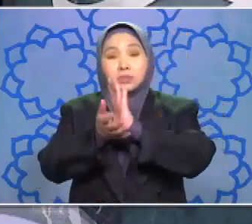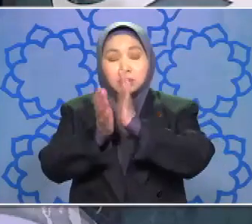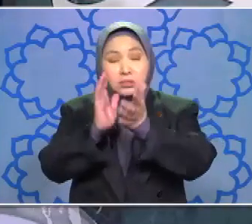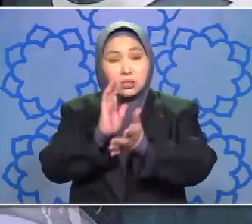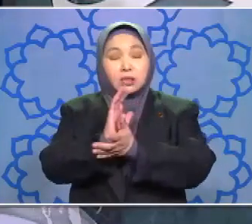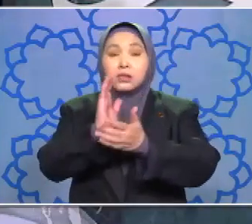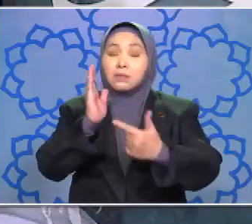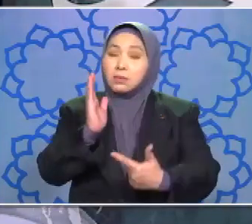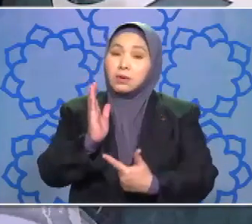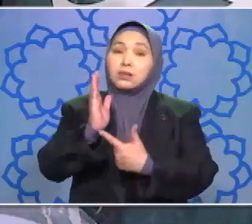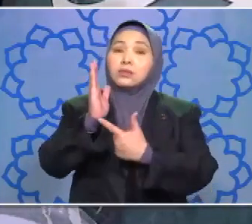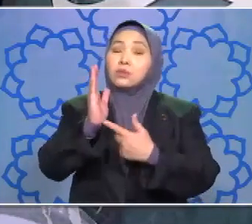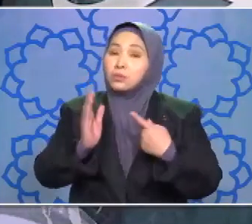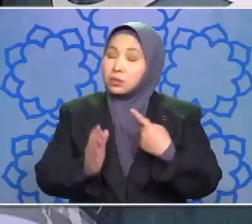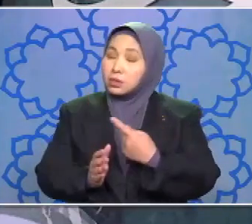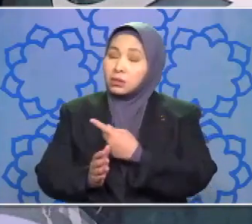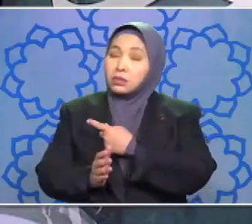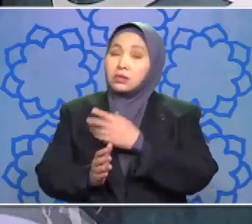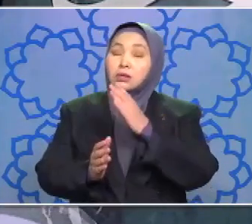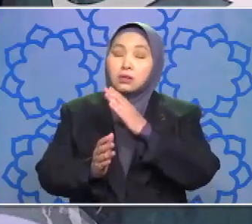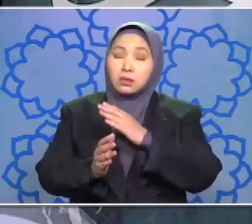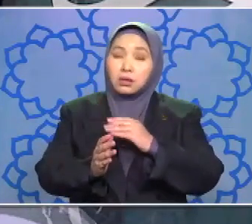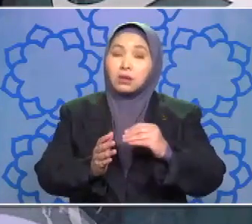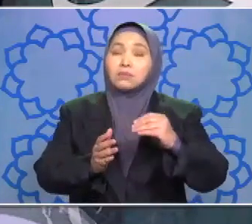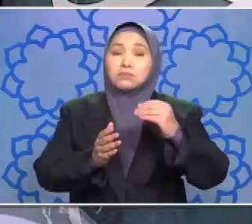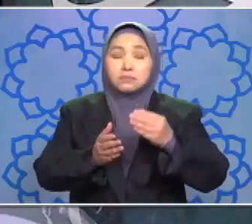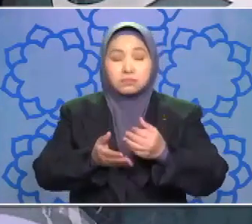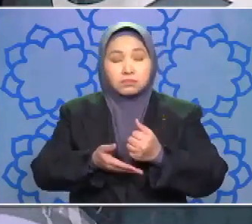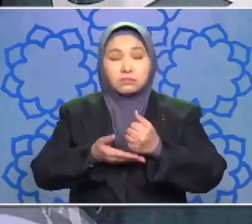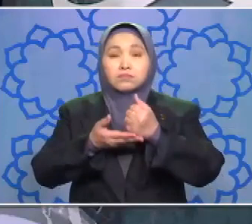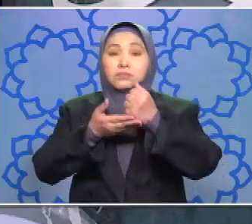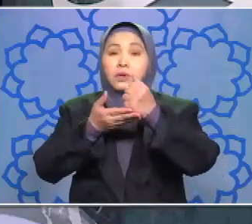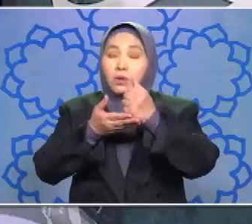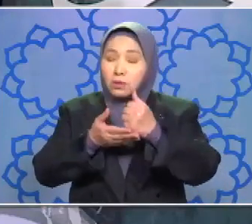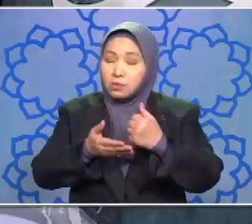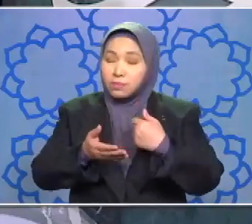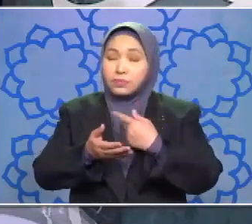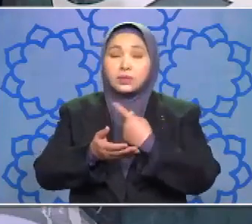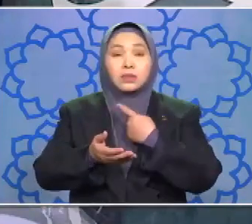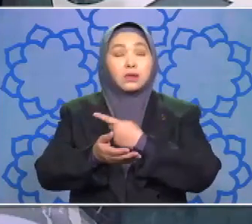ونعم الوكيل فنعم المولى ونعم